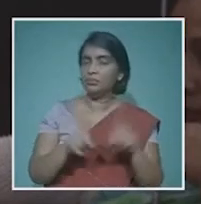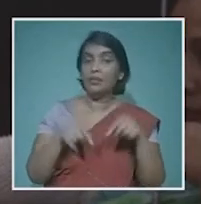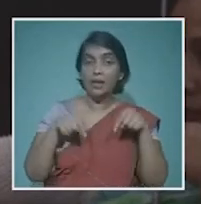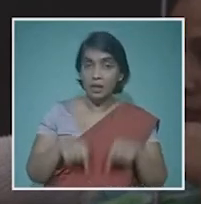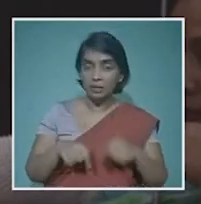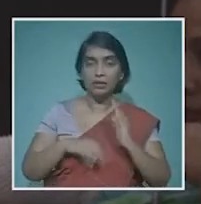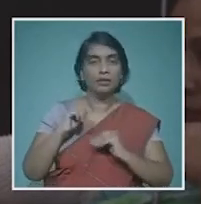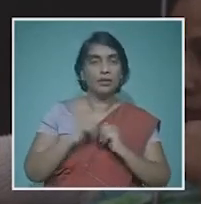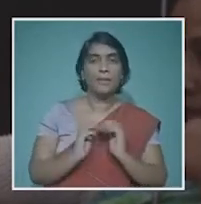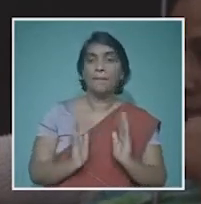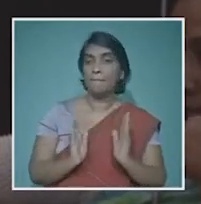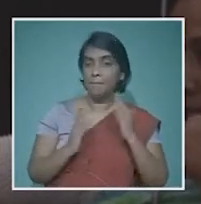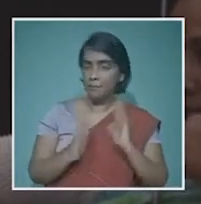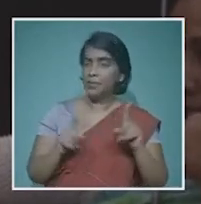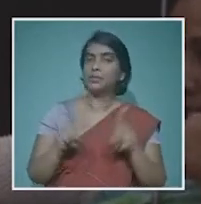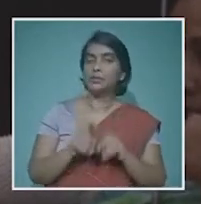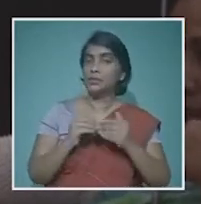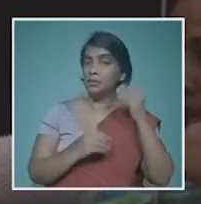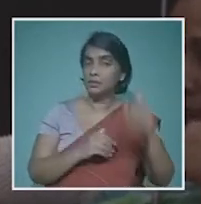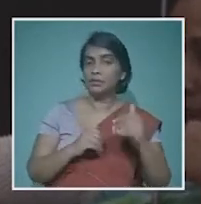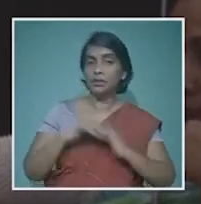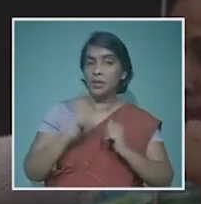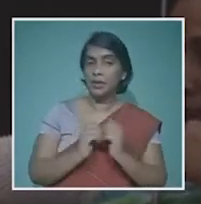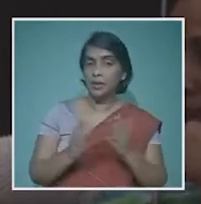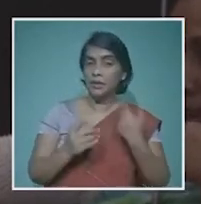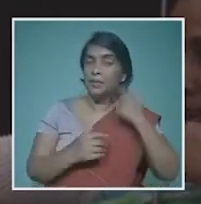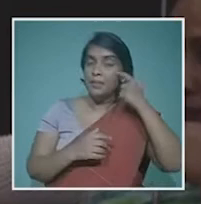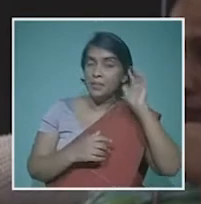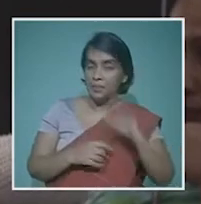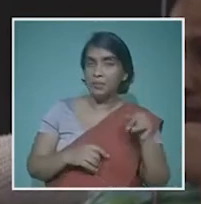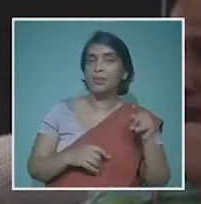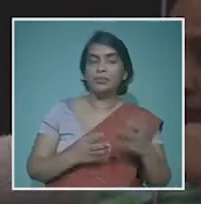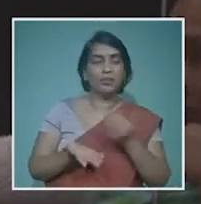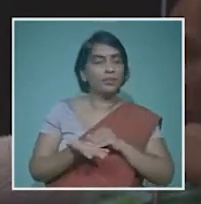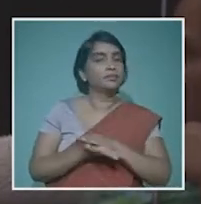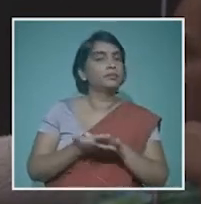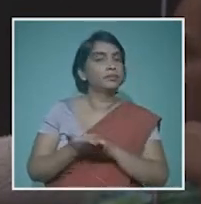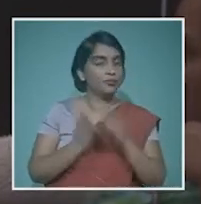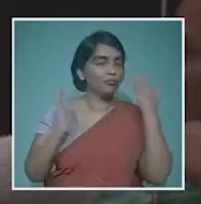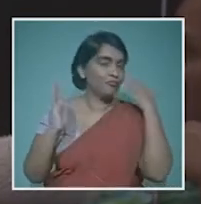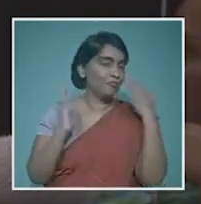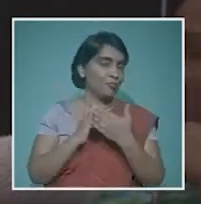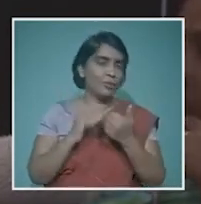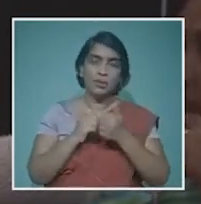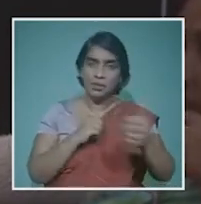දැනටමත් ක්‍රියාත්මක කර ඇති සහ ඉදිරියේදී ක්‍රියාත්මක කිරීමට නියමිත ප්‍රතිසංස්කරණ පිළිබඳ සලකා